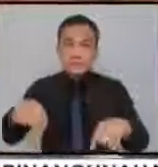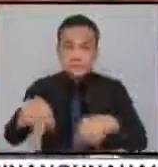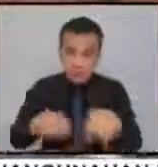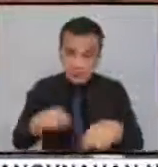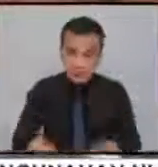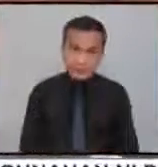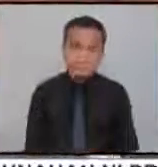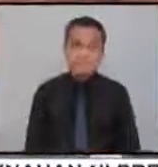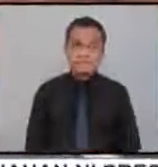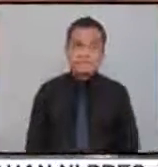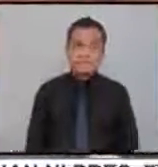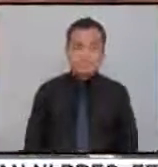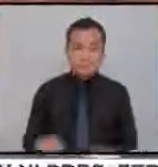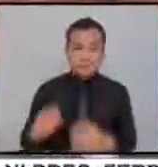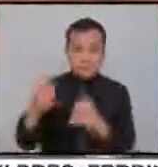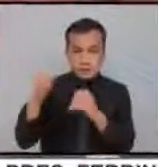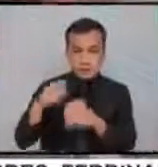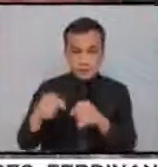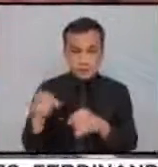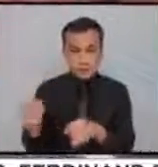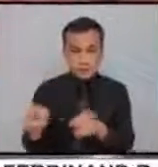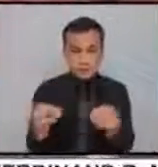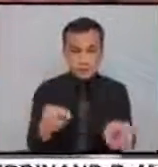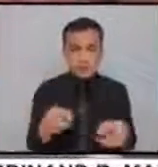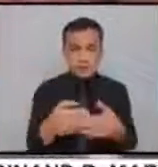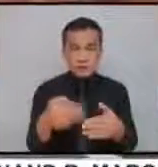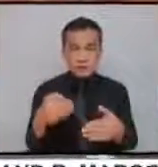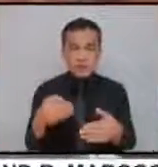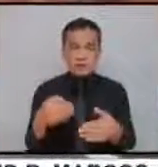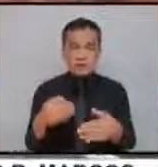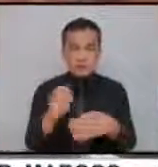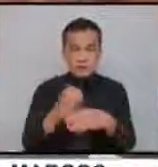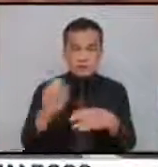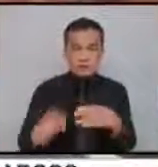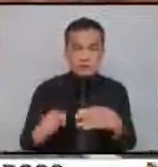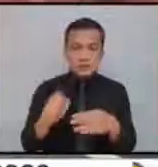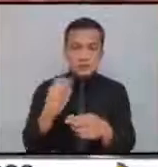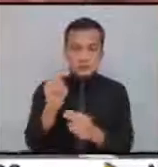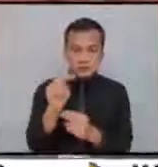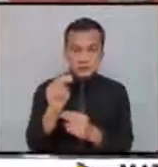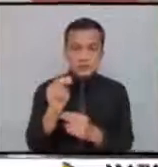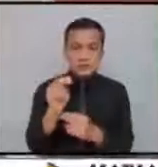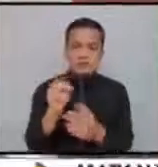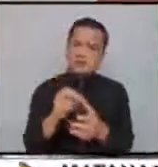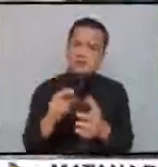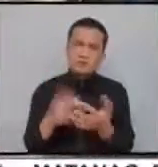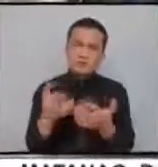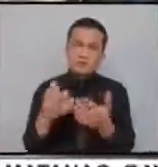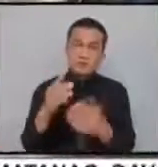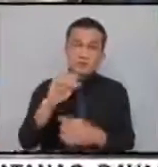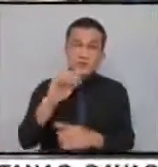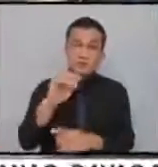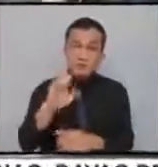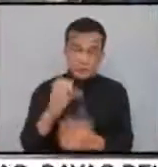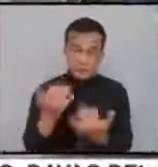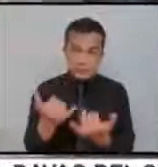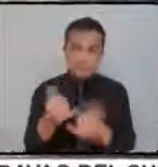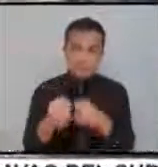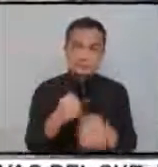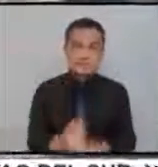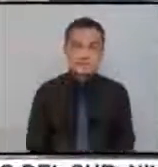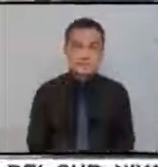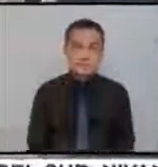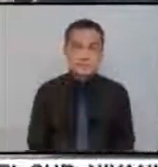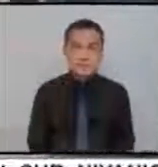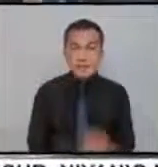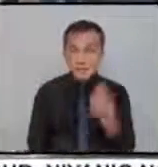exclusive lanes na ito bago matapos ang Nobyembre o pagpasok ng Disyembre ngayong taon. Sa mga nakausap natin kanina, no, pabor